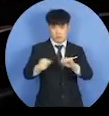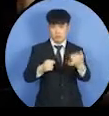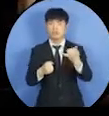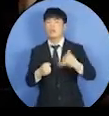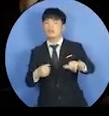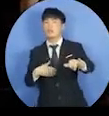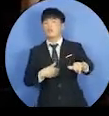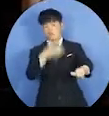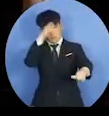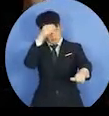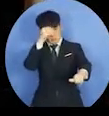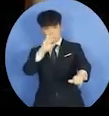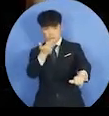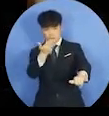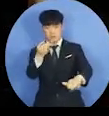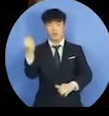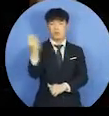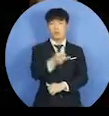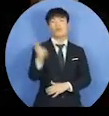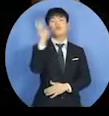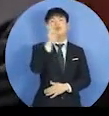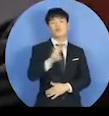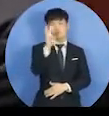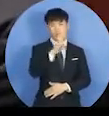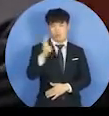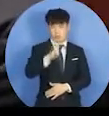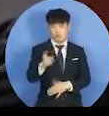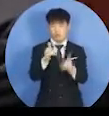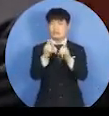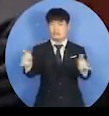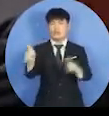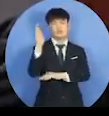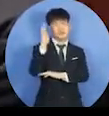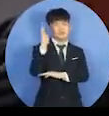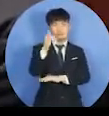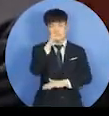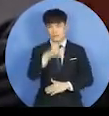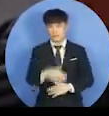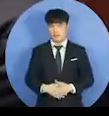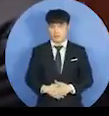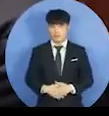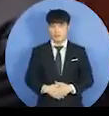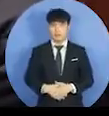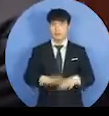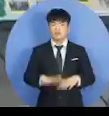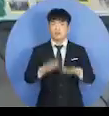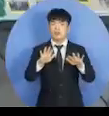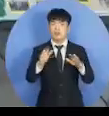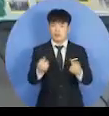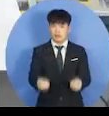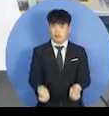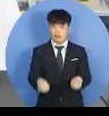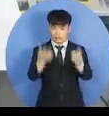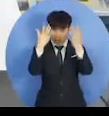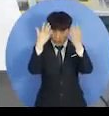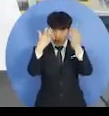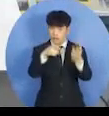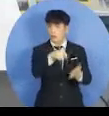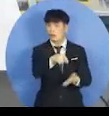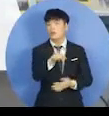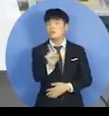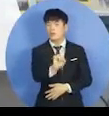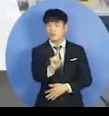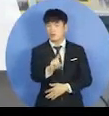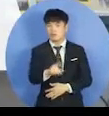대한 강의를 통해 서로 공감하고 힐링할 수 있는 뜻깊은 시간이었다는 평가입니다. 공감 토닥토닥이라는